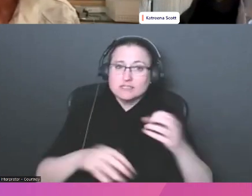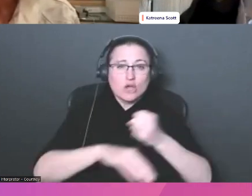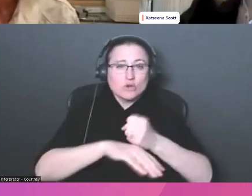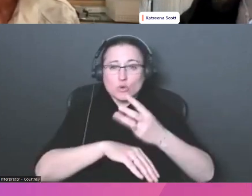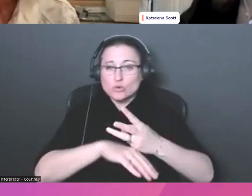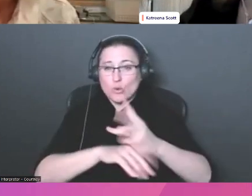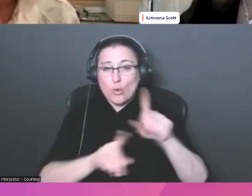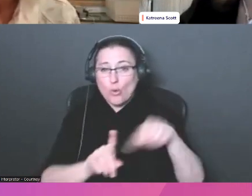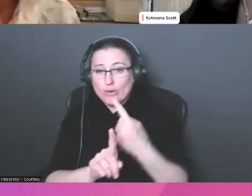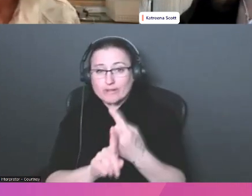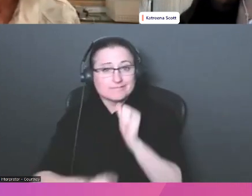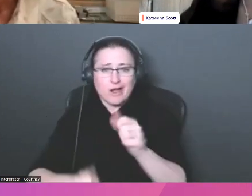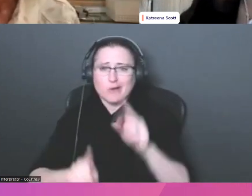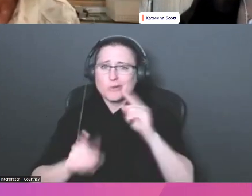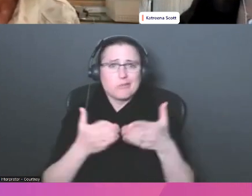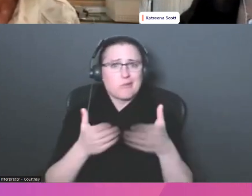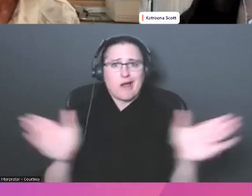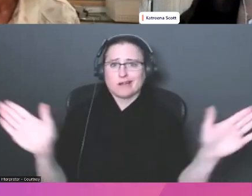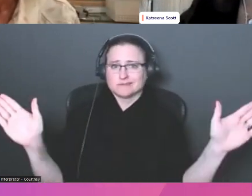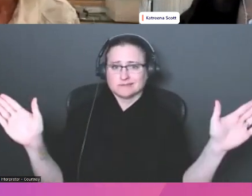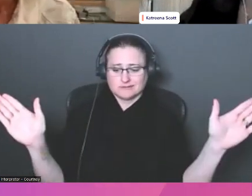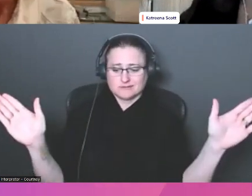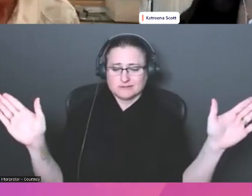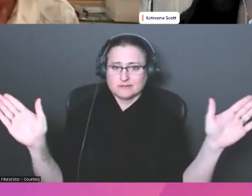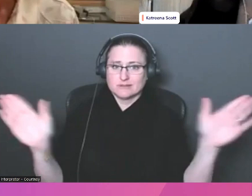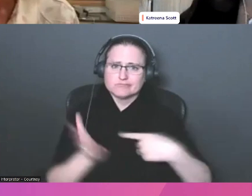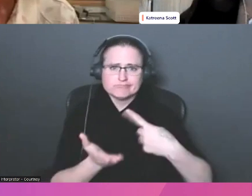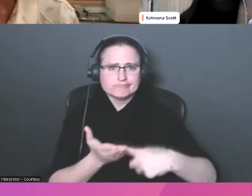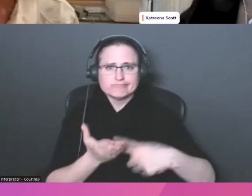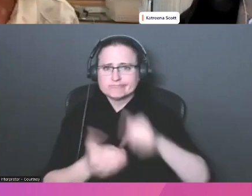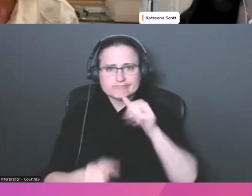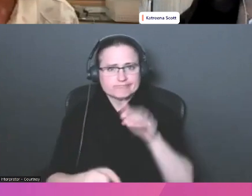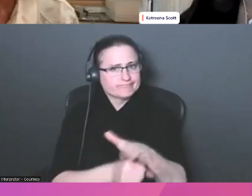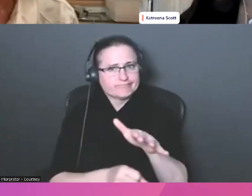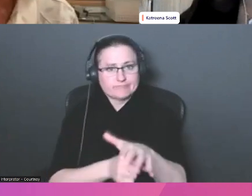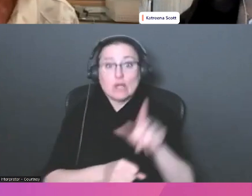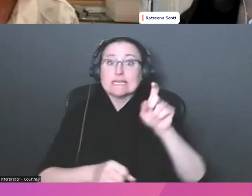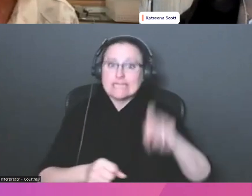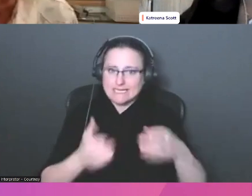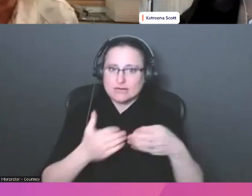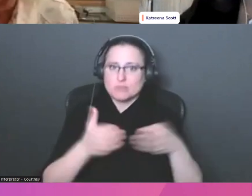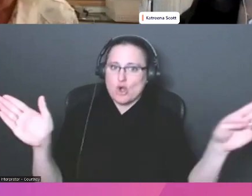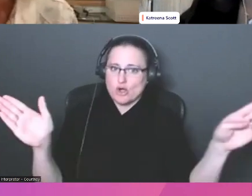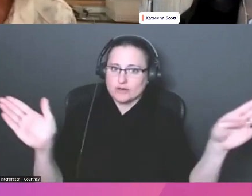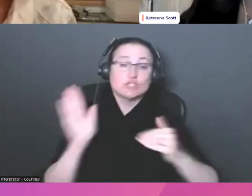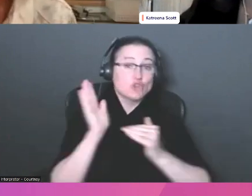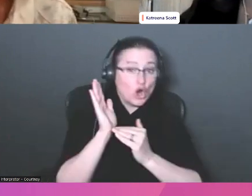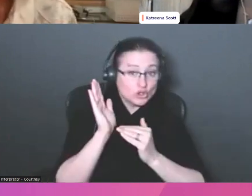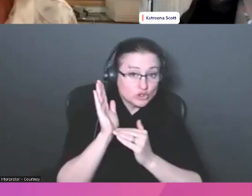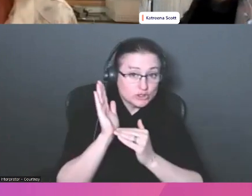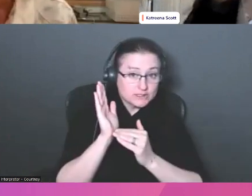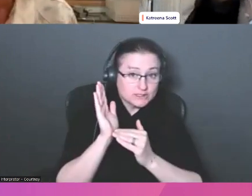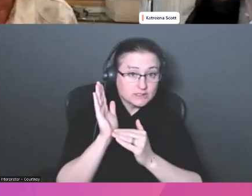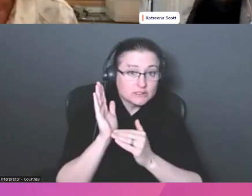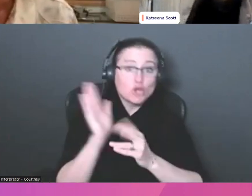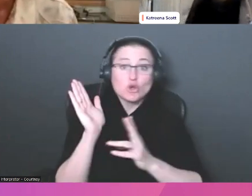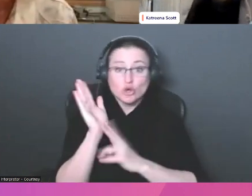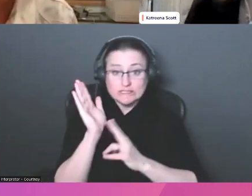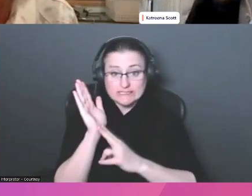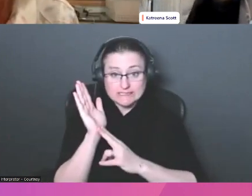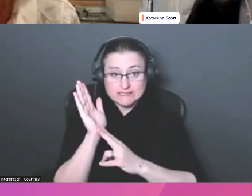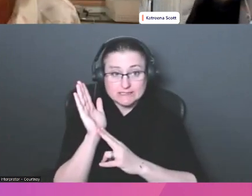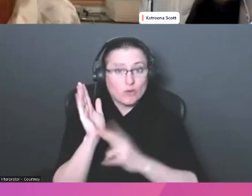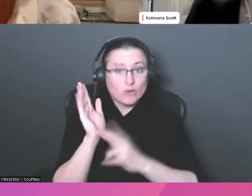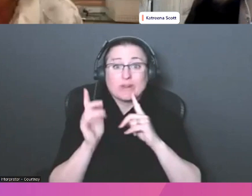Donc, ce n'est pas seulement le travail social, mais c'est vraiment, ça couvre un parapluie beaucoup plus